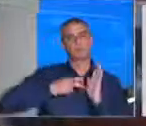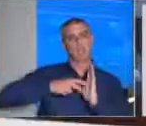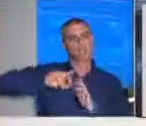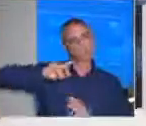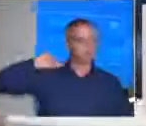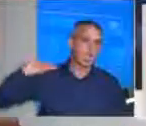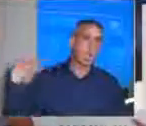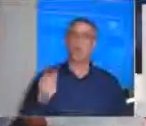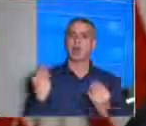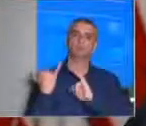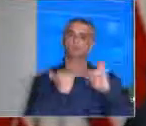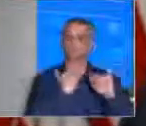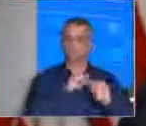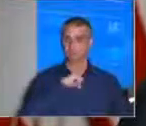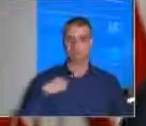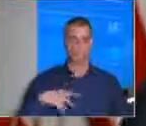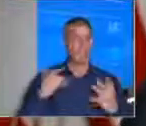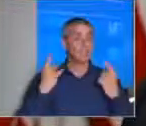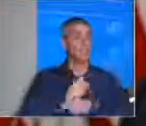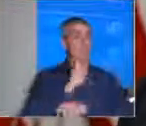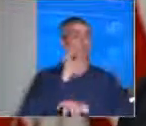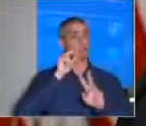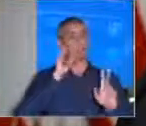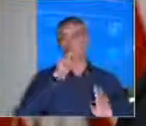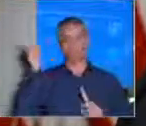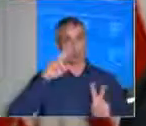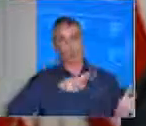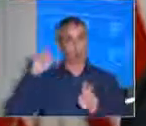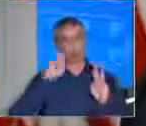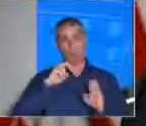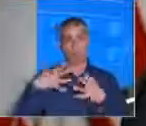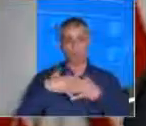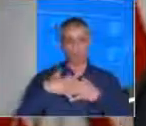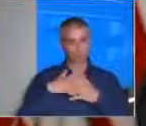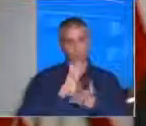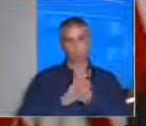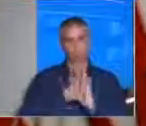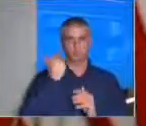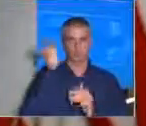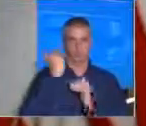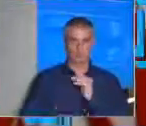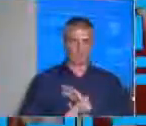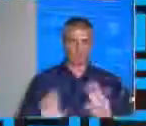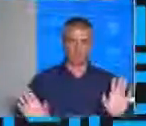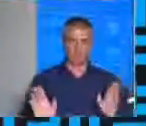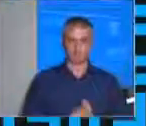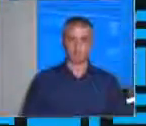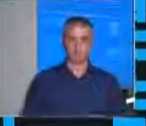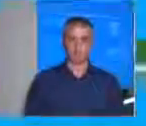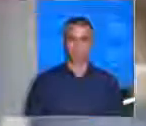על כל הסחורות מסין. The days of the United States being taken advantage of are over.